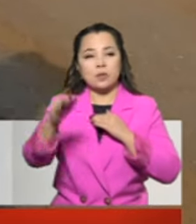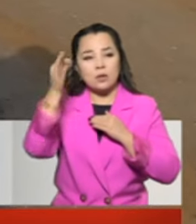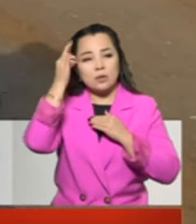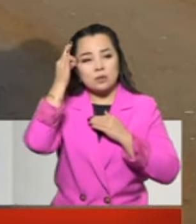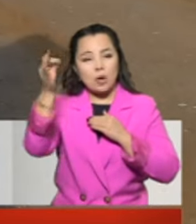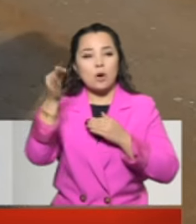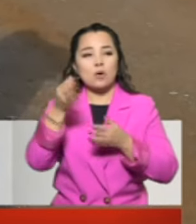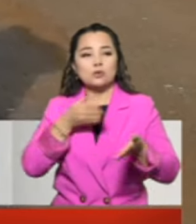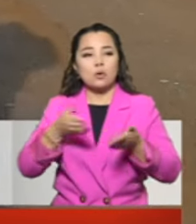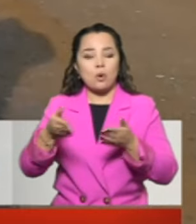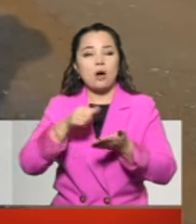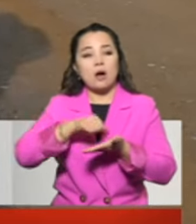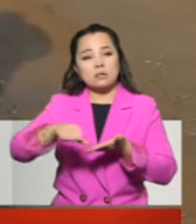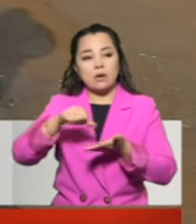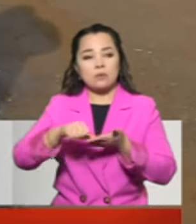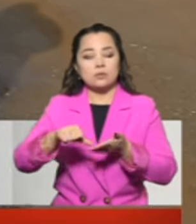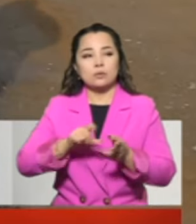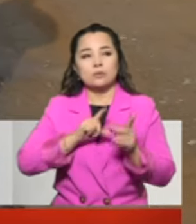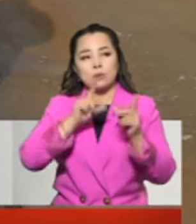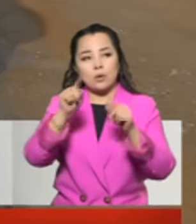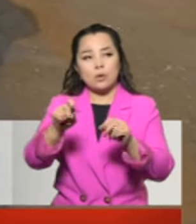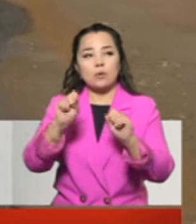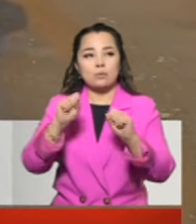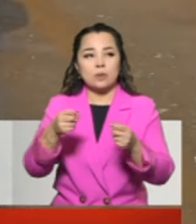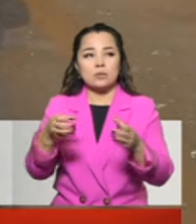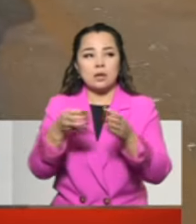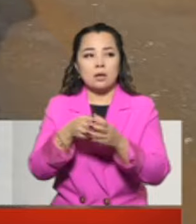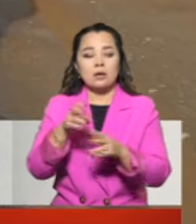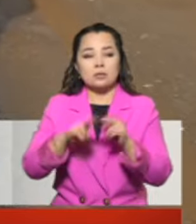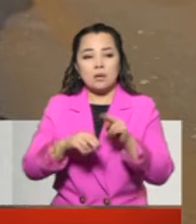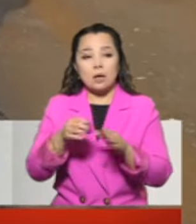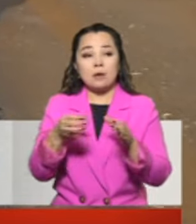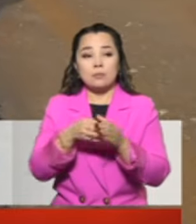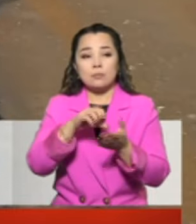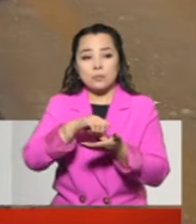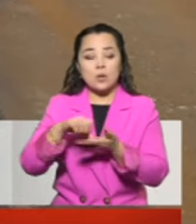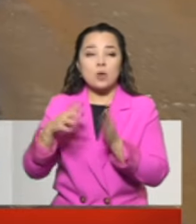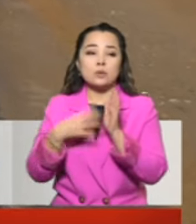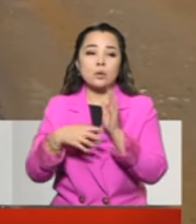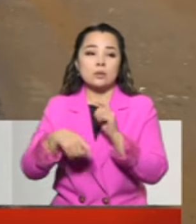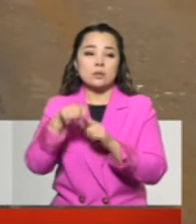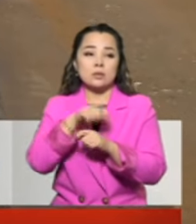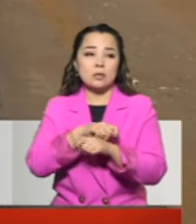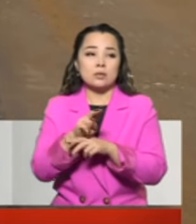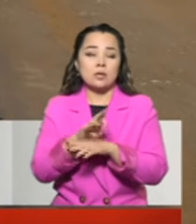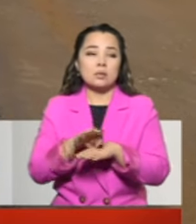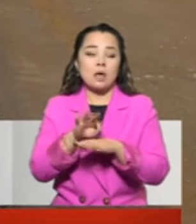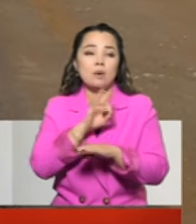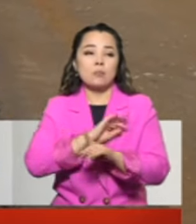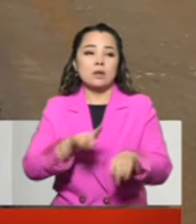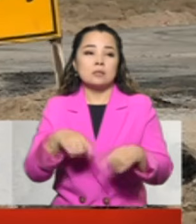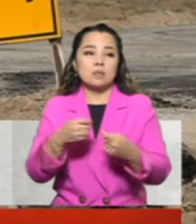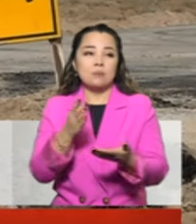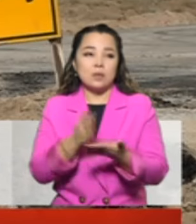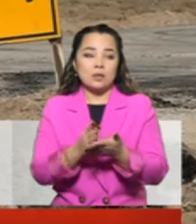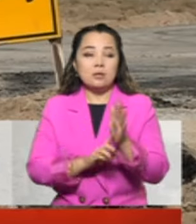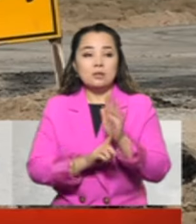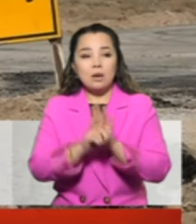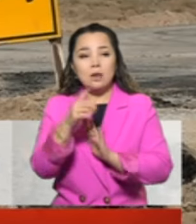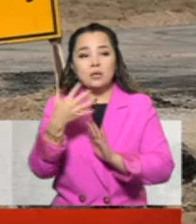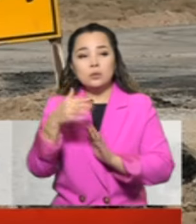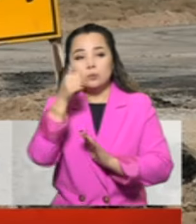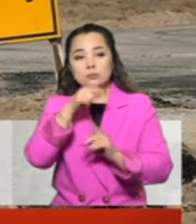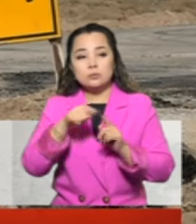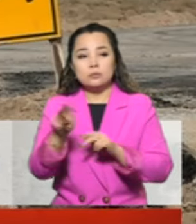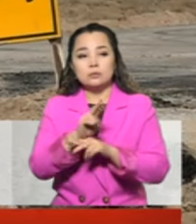тегіс асфальт жолмен жүйткейді. Мердігер мекемелер бүгінде 90 шақырым жолды пайдалануға беріп отыр. 50 жылдан